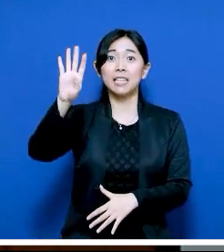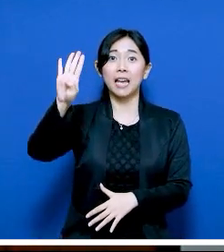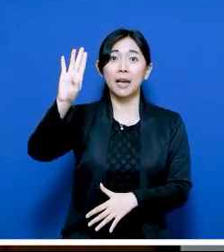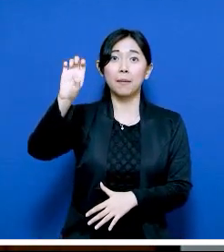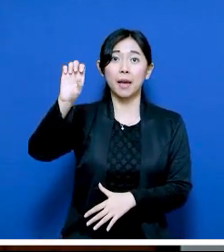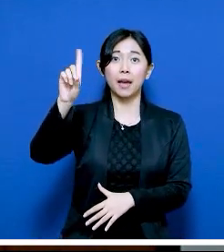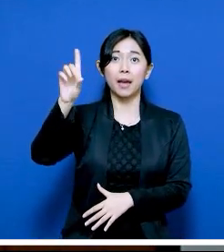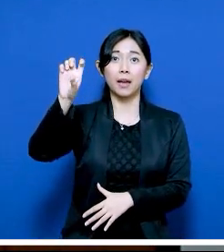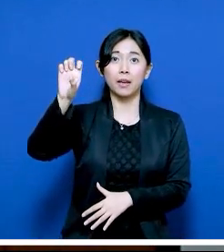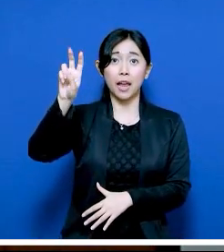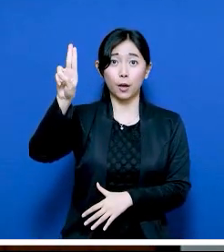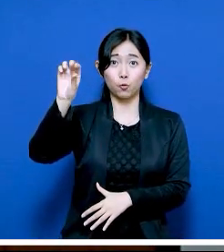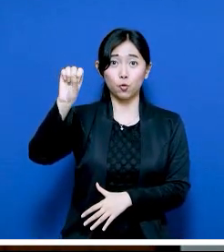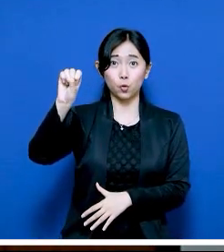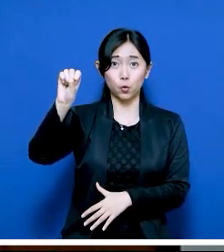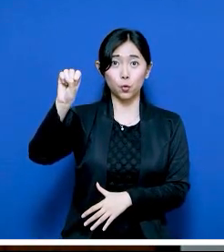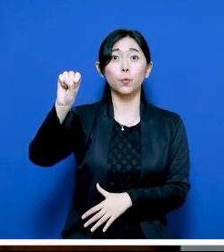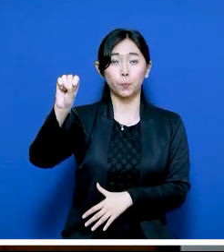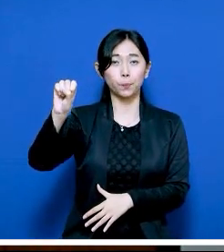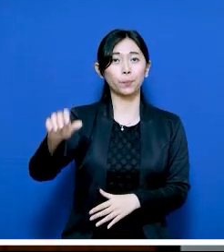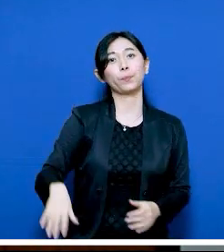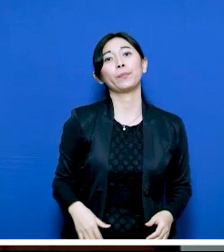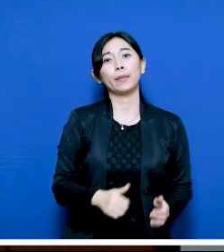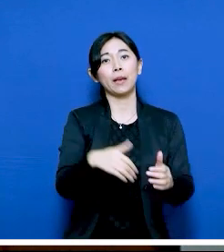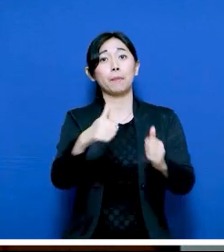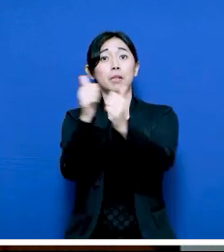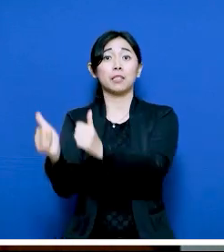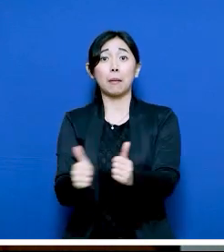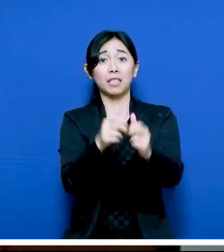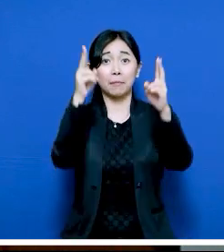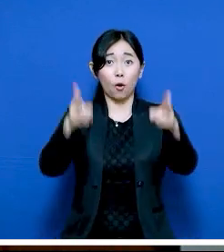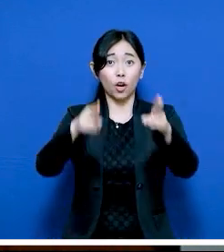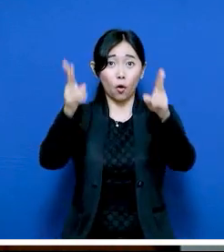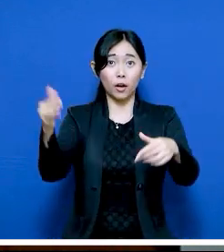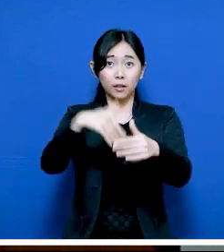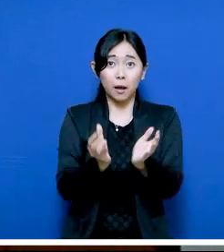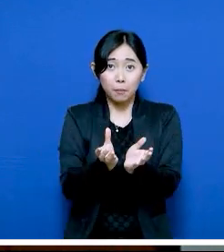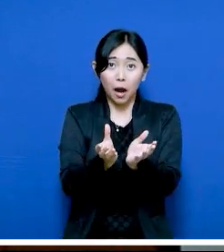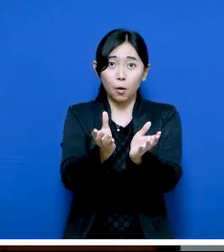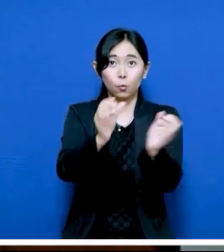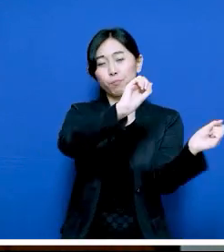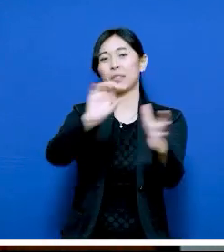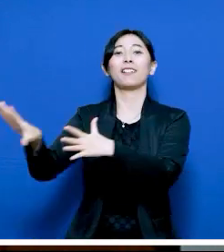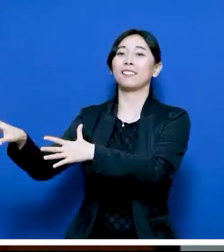perahu bersama orang-orang upahannya, lalu mengikuti dia.